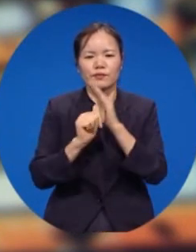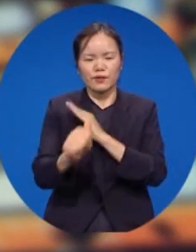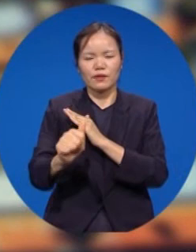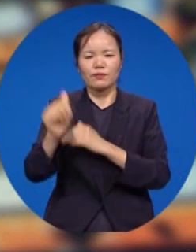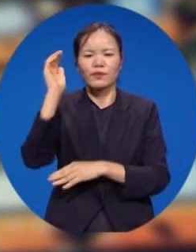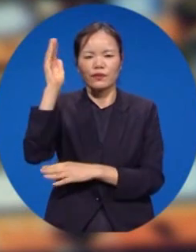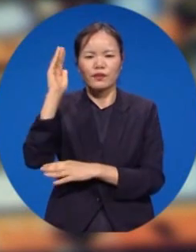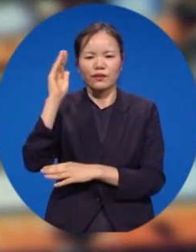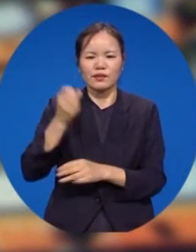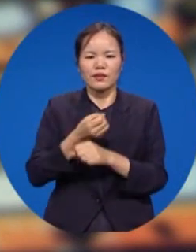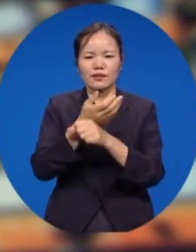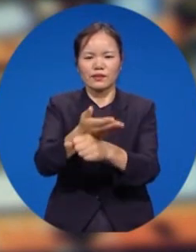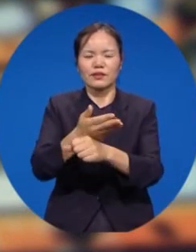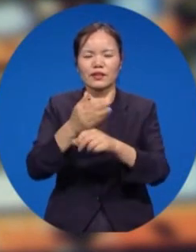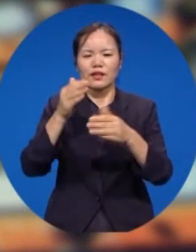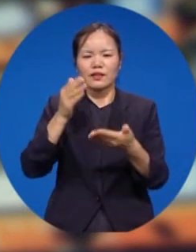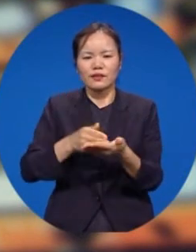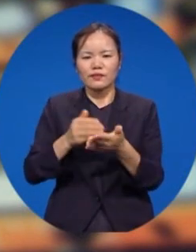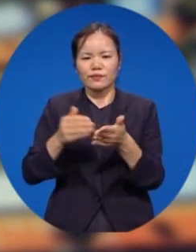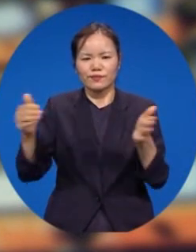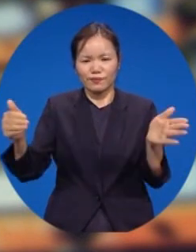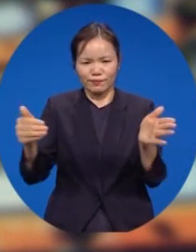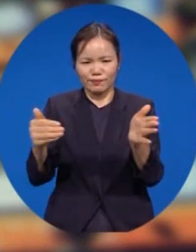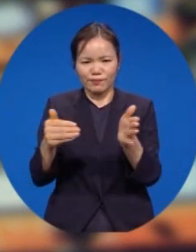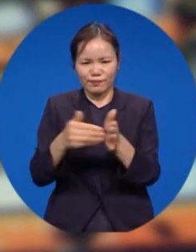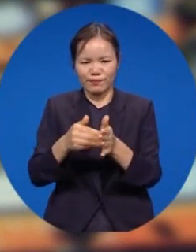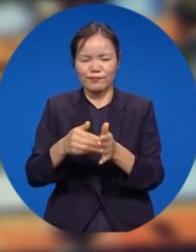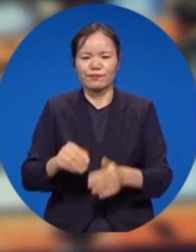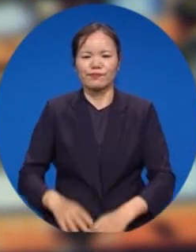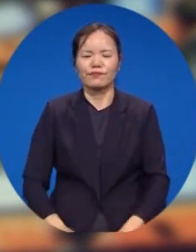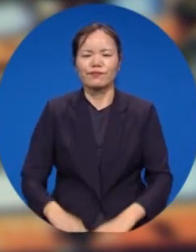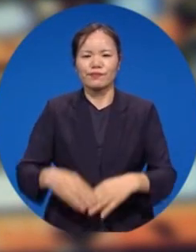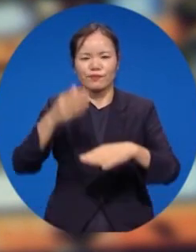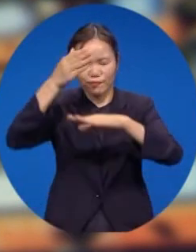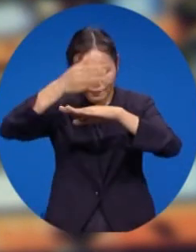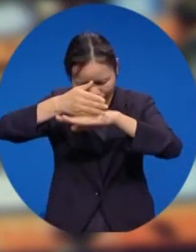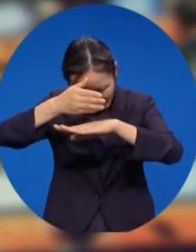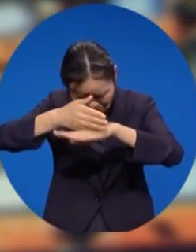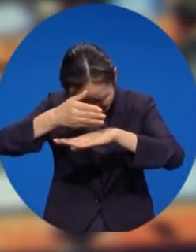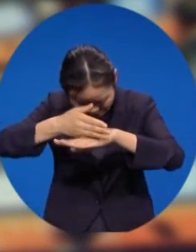대표 연설을 전해드렸습니다. 이상으로 OBS 특집 생중계 마칩니다. 고맙습니다.